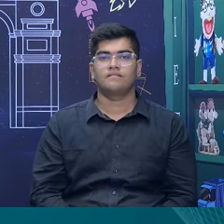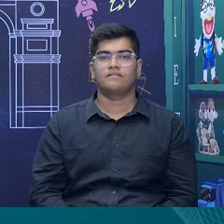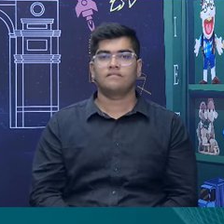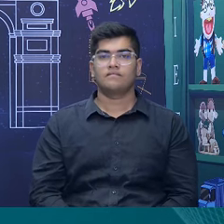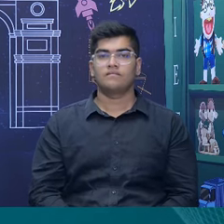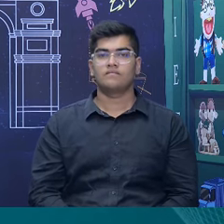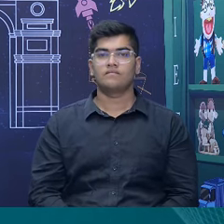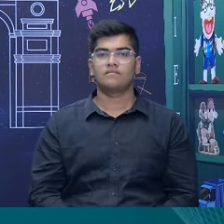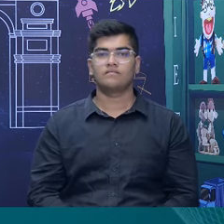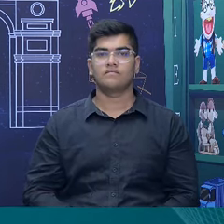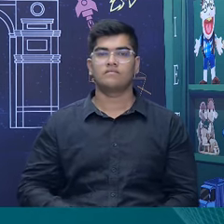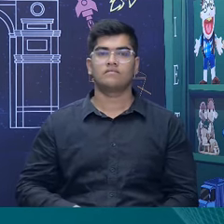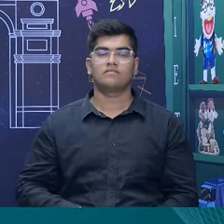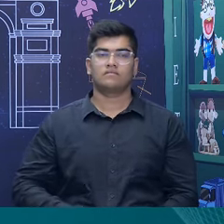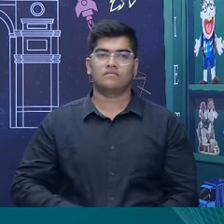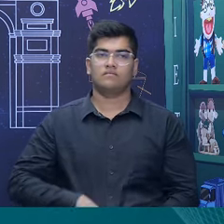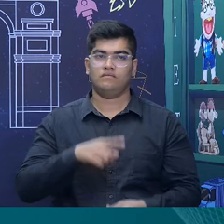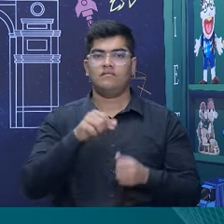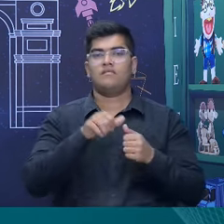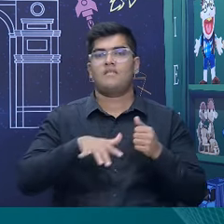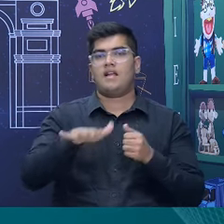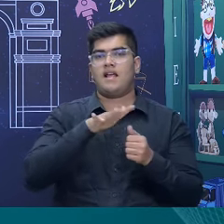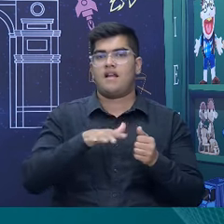है इसने इतना स्थान